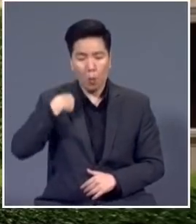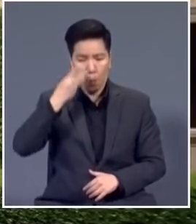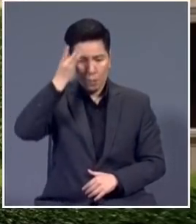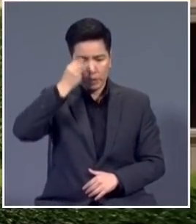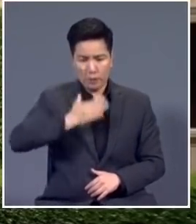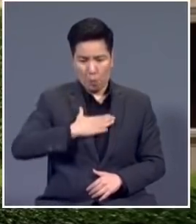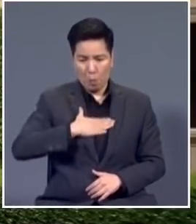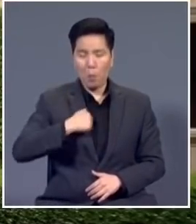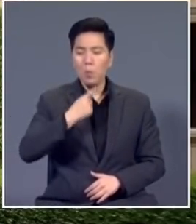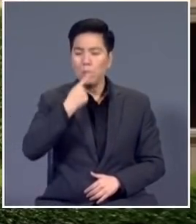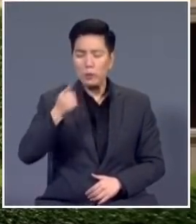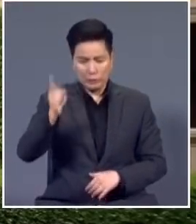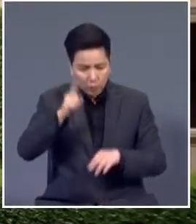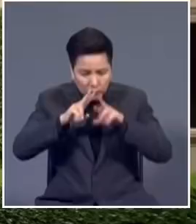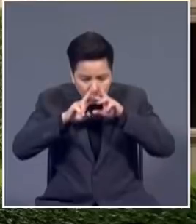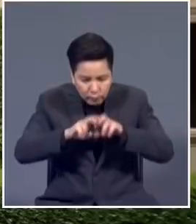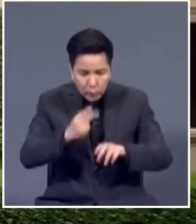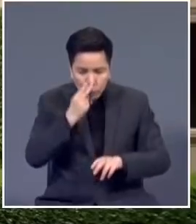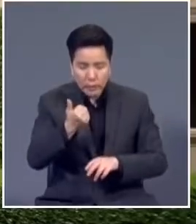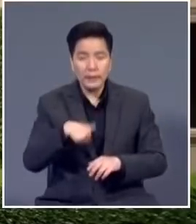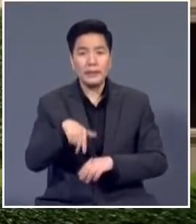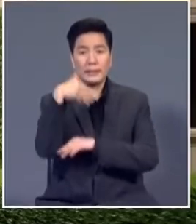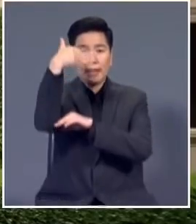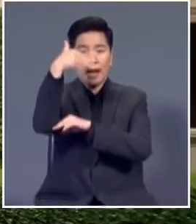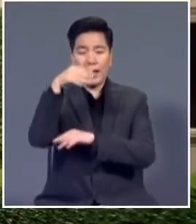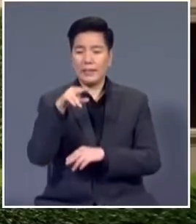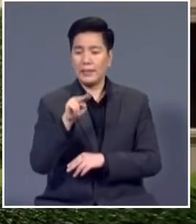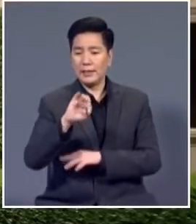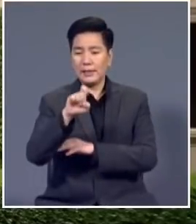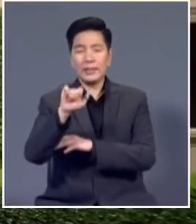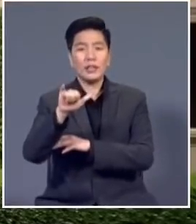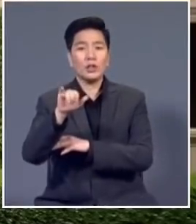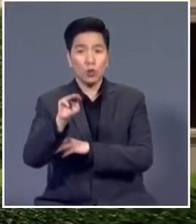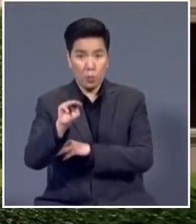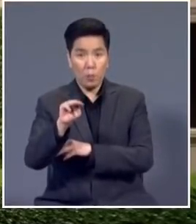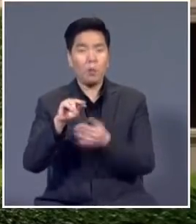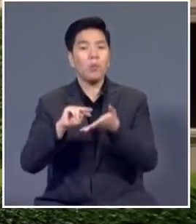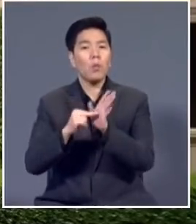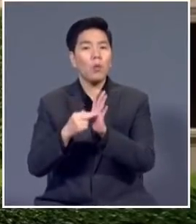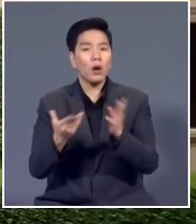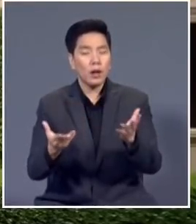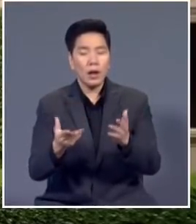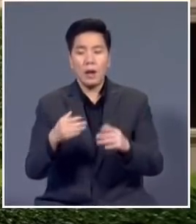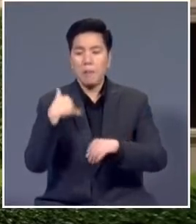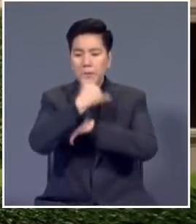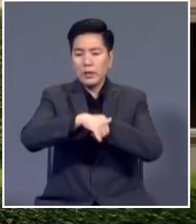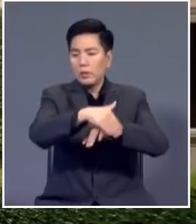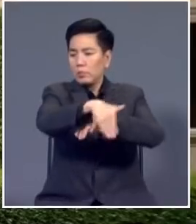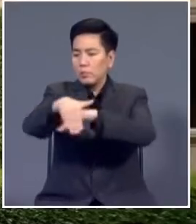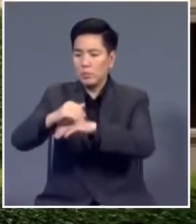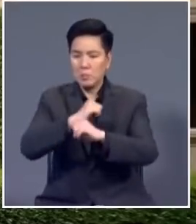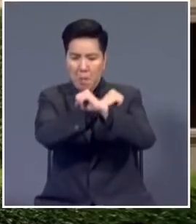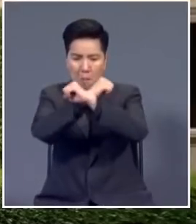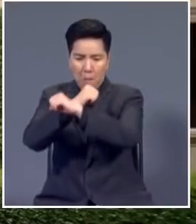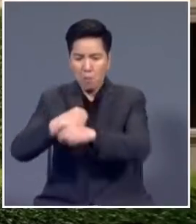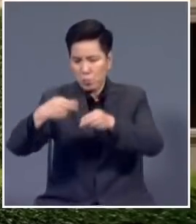โดยไม่ศึกษาให้ดีนะครับเพราะชาตินิยมนั้นจะใช้ได้ดีสำหรับการป้องกันคุกคามภัยจากภายนอกประเทศหรือจากการท